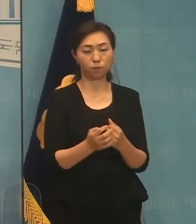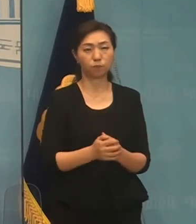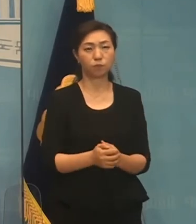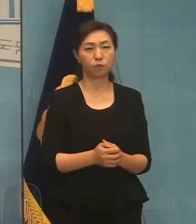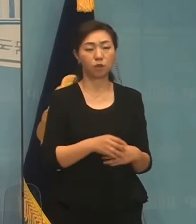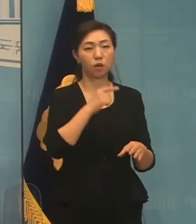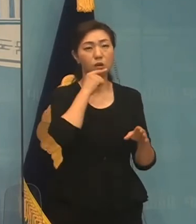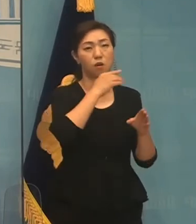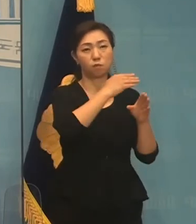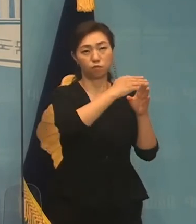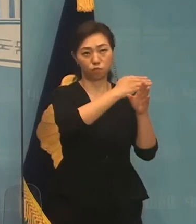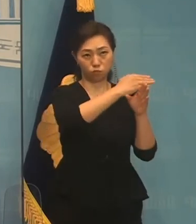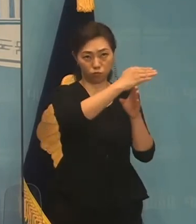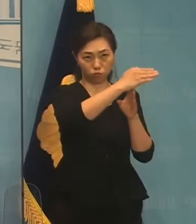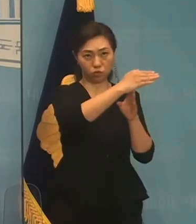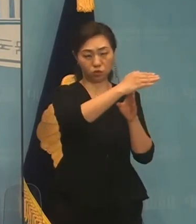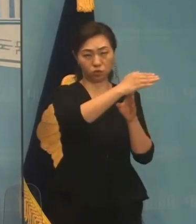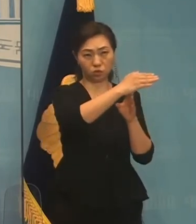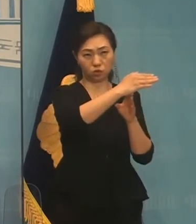북쪽이